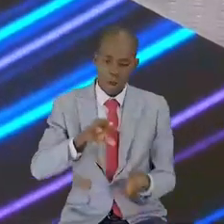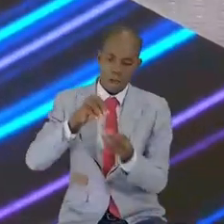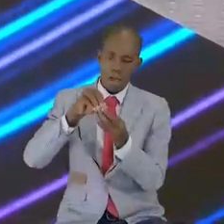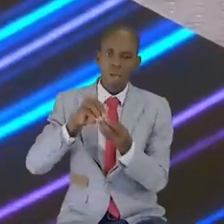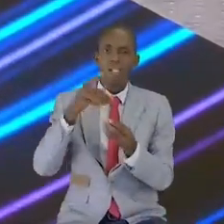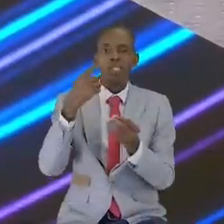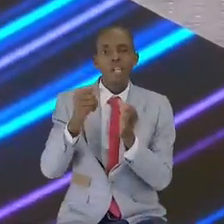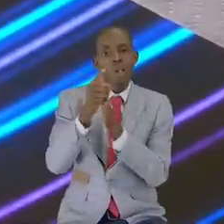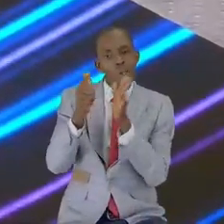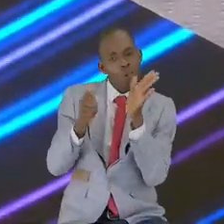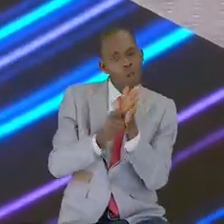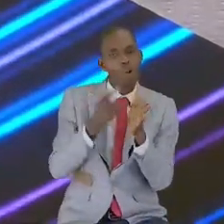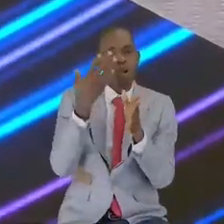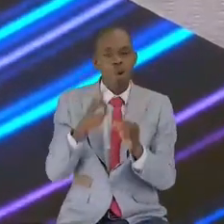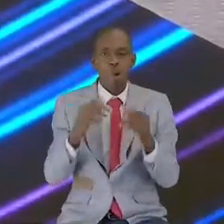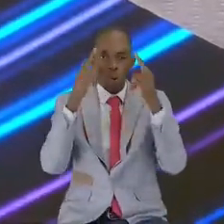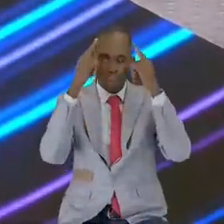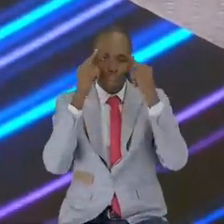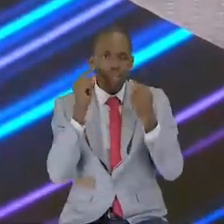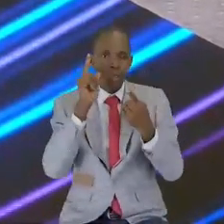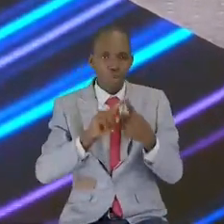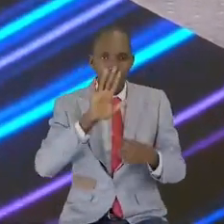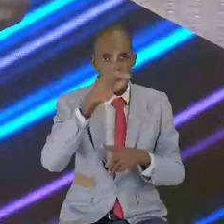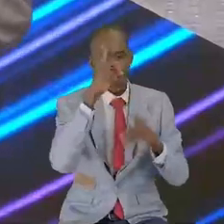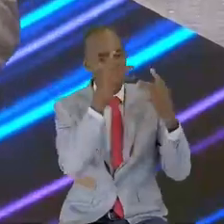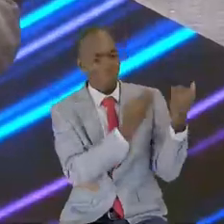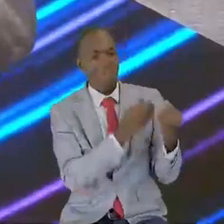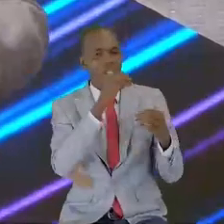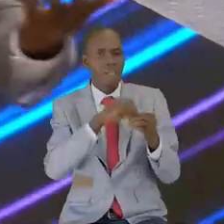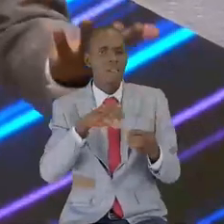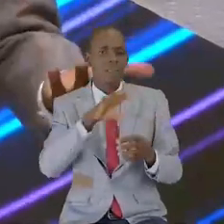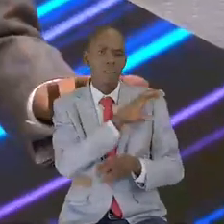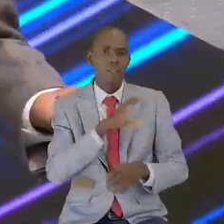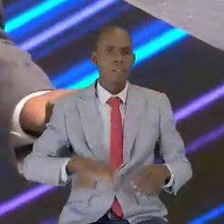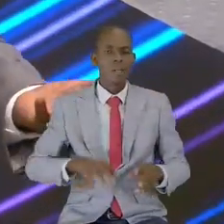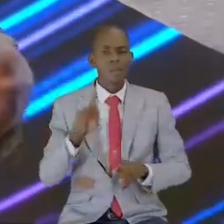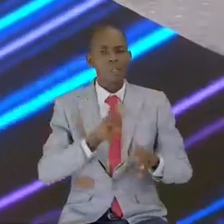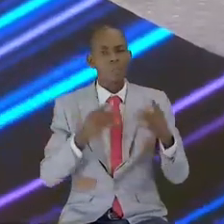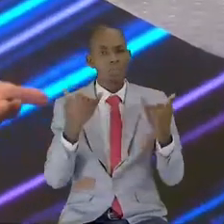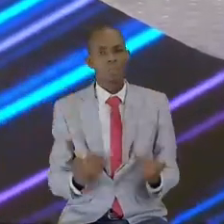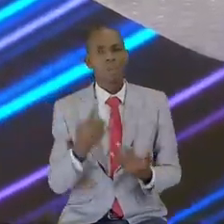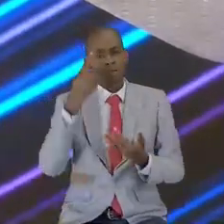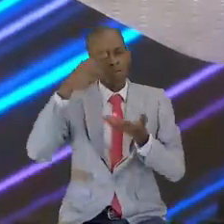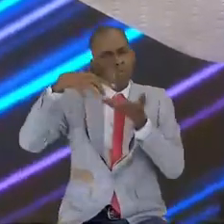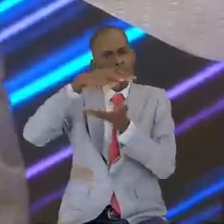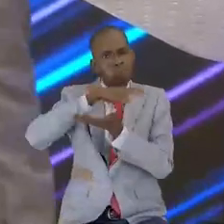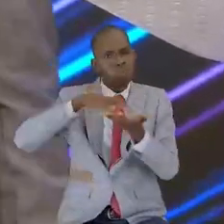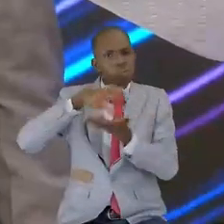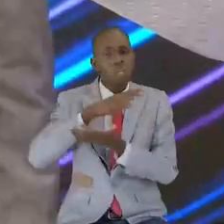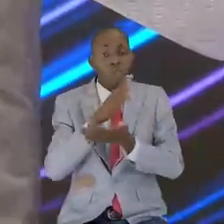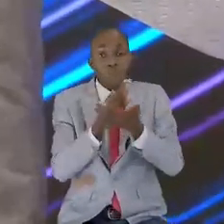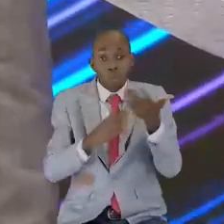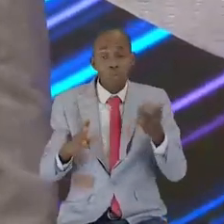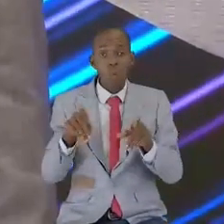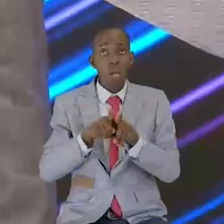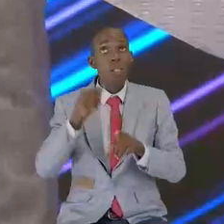ajouter la loi de Moïse à votre foi en Christ. Et ils étaient confus. Et certains, en tant